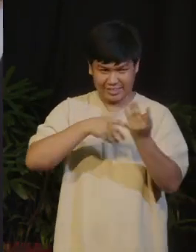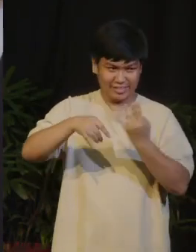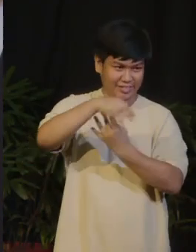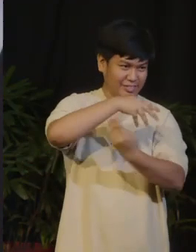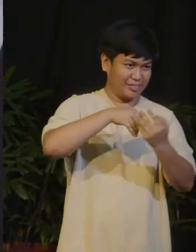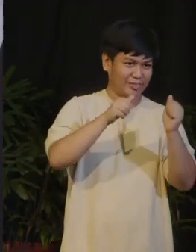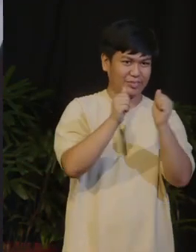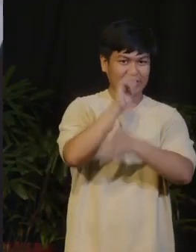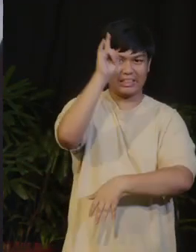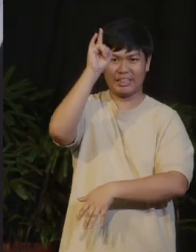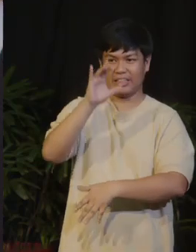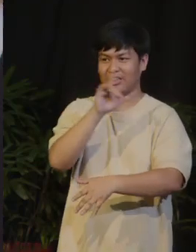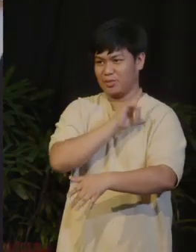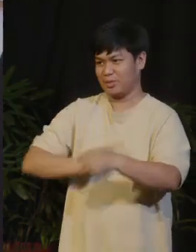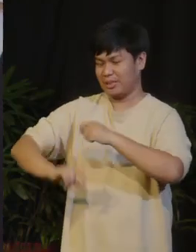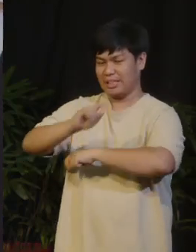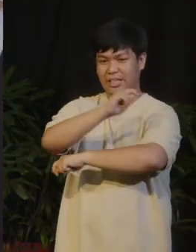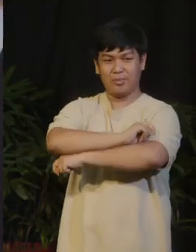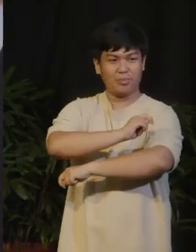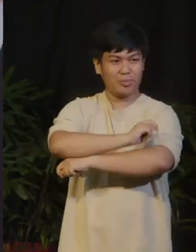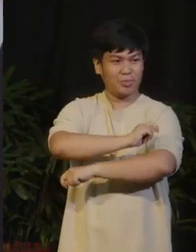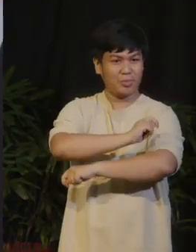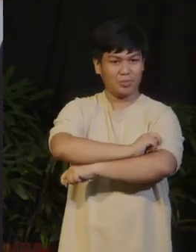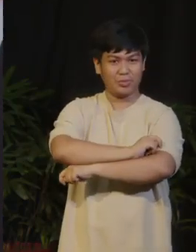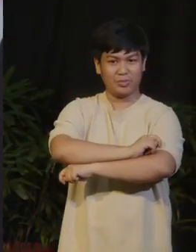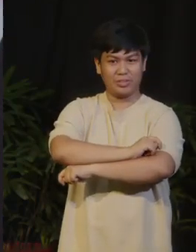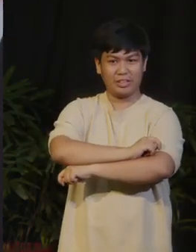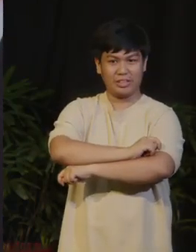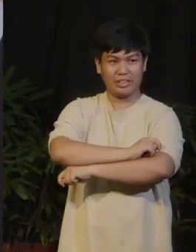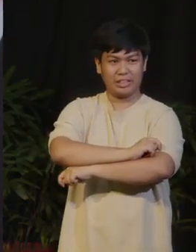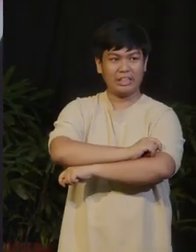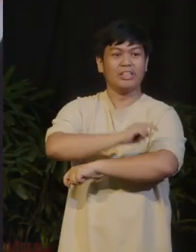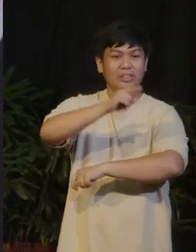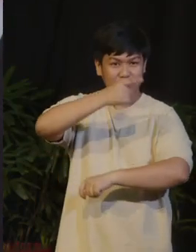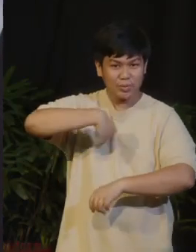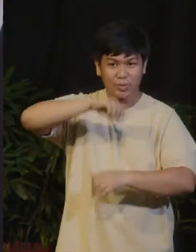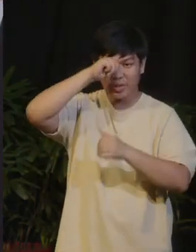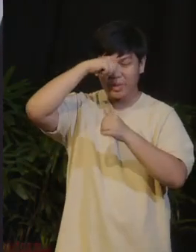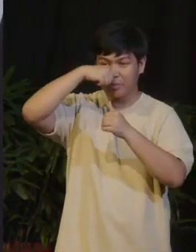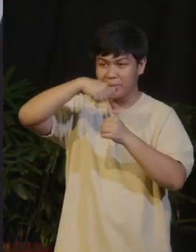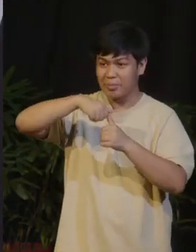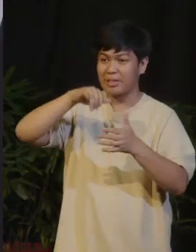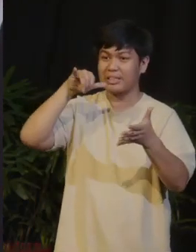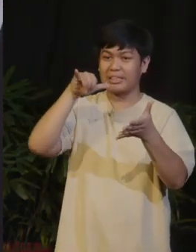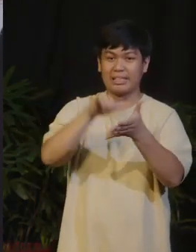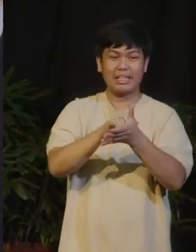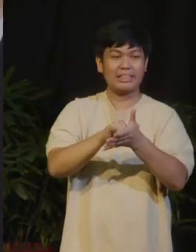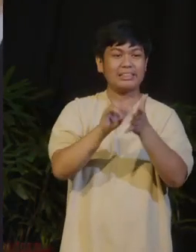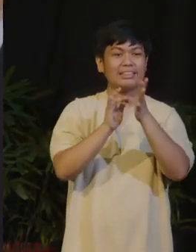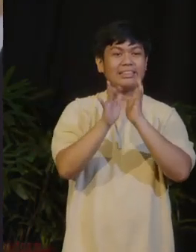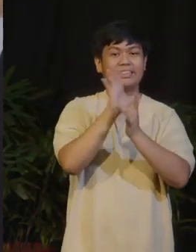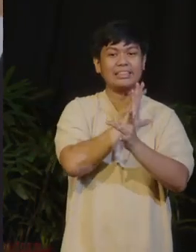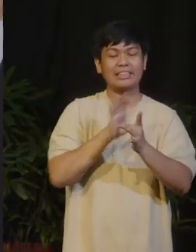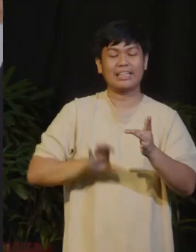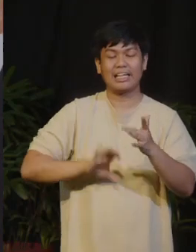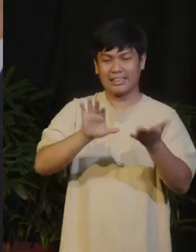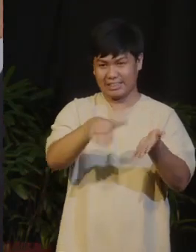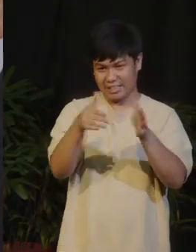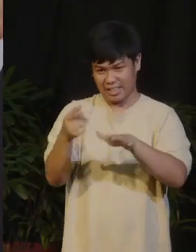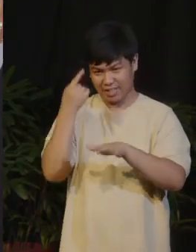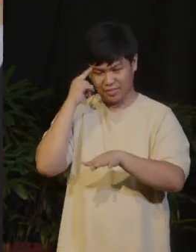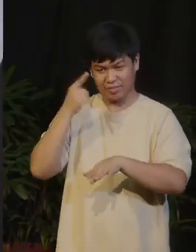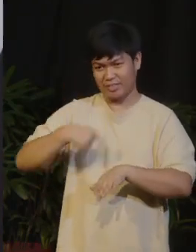Panginoon sa banal na hapunan upang alalahanin at ipagdiwang ang ating kaligtasan sa